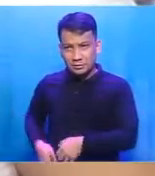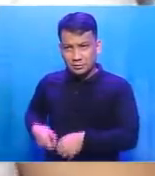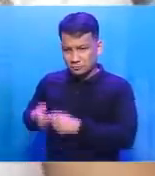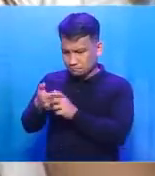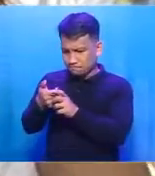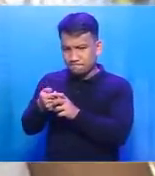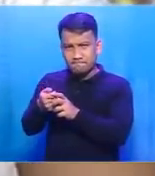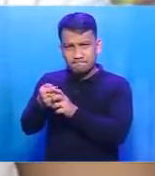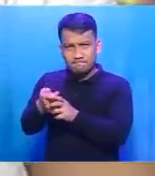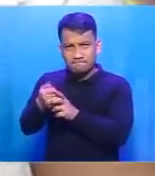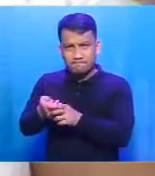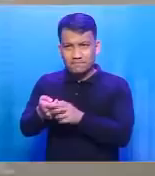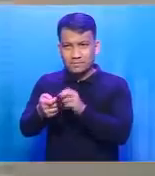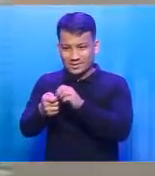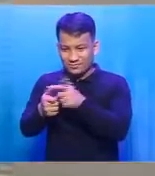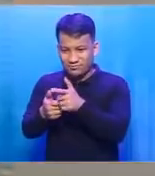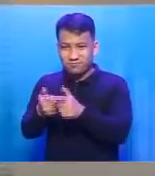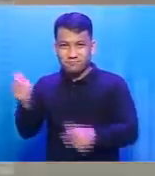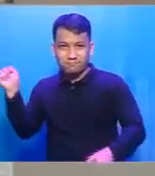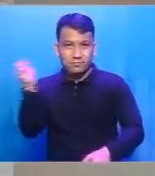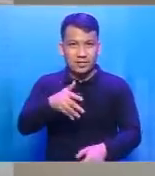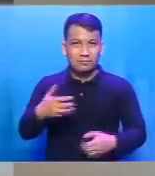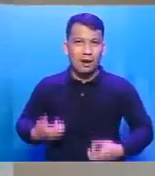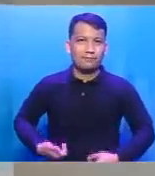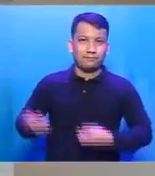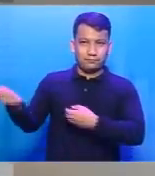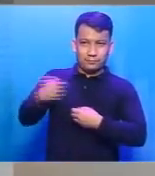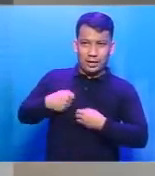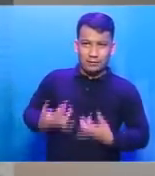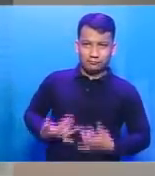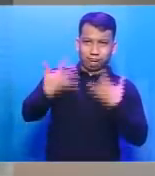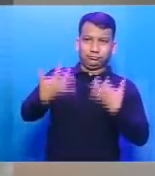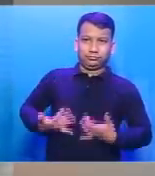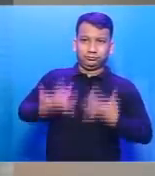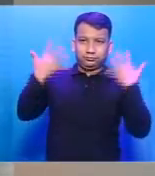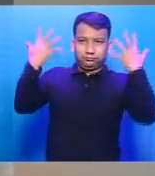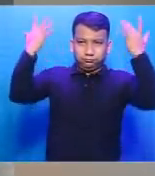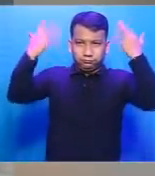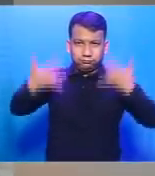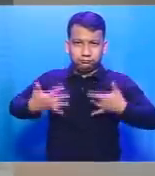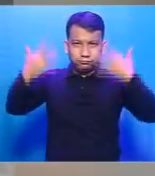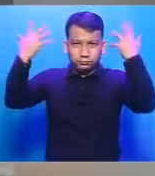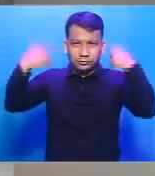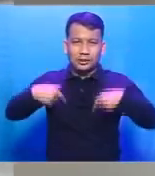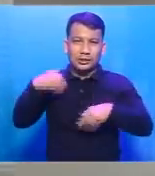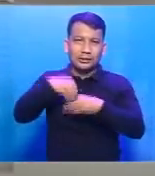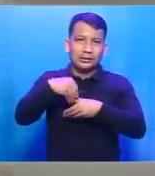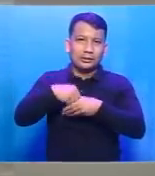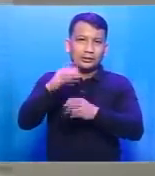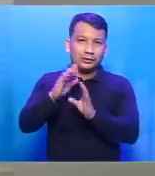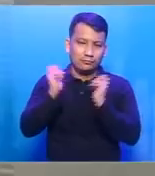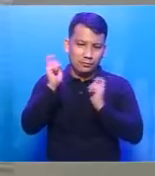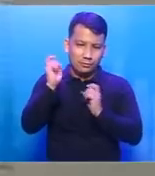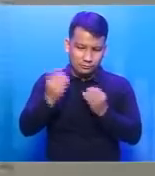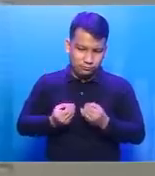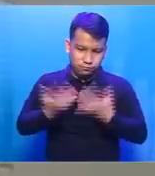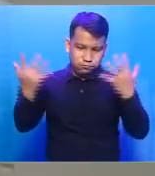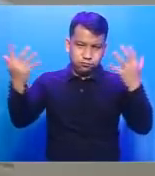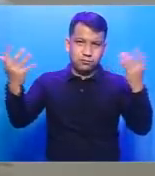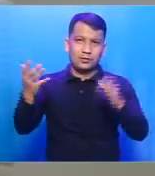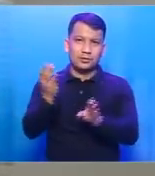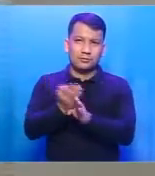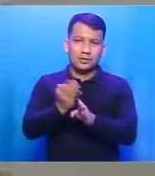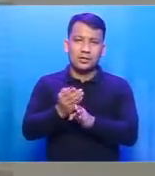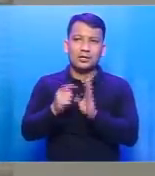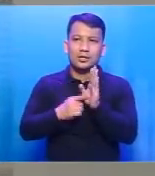lighter, sinilaban niya yung babae. Dito na nagsimula ang mabilis na pagkalat ng apoy sa loob ng bus na hindi naagapan ng